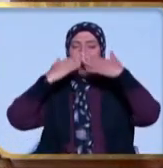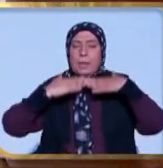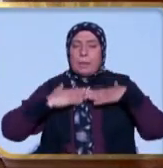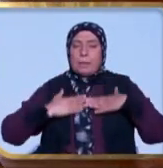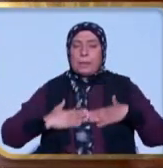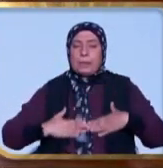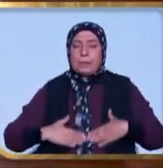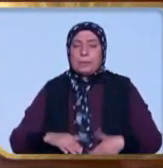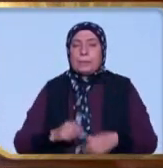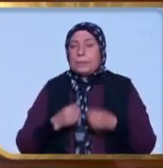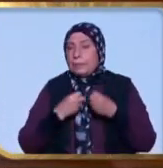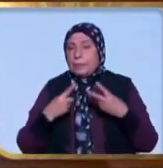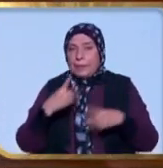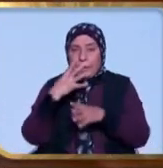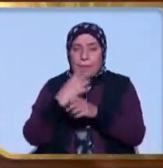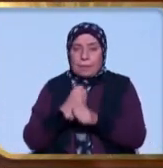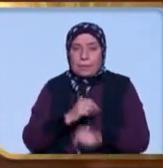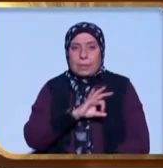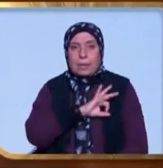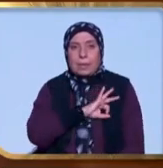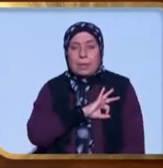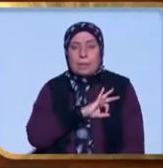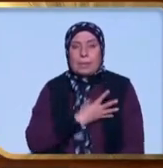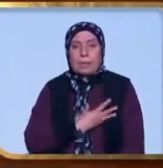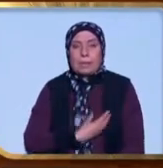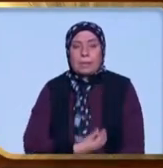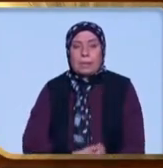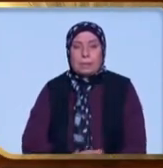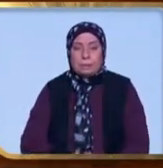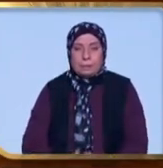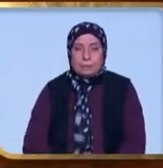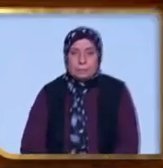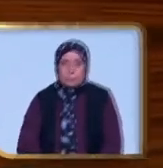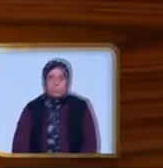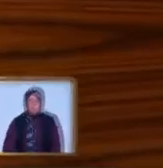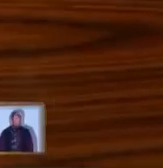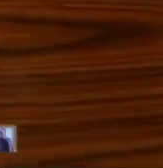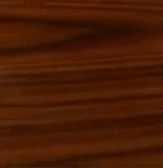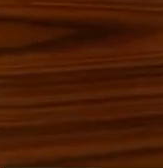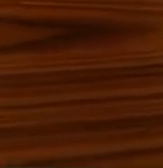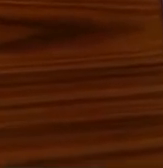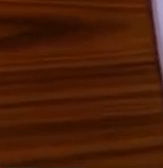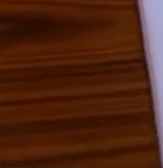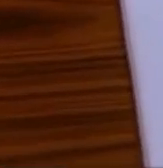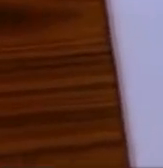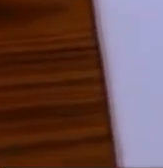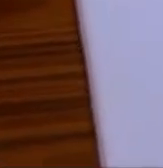اللهم آمين. نستودعكم عناية الرحمن الرحيم.